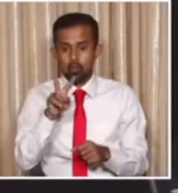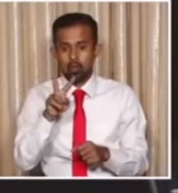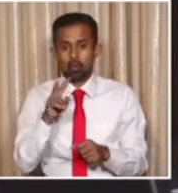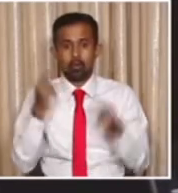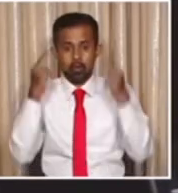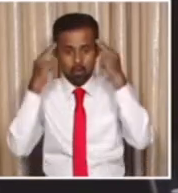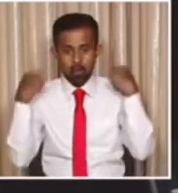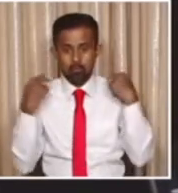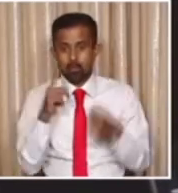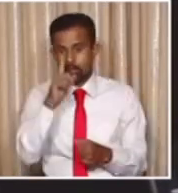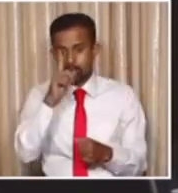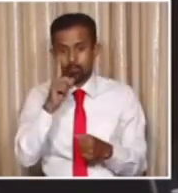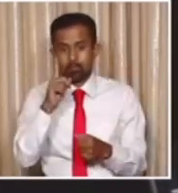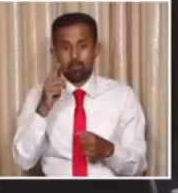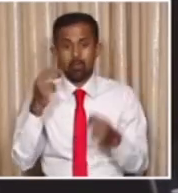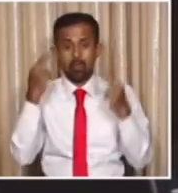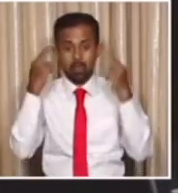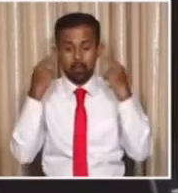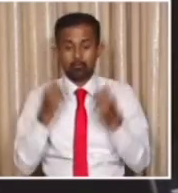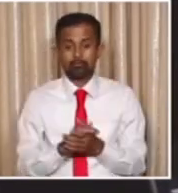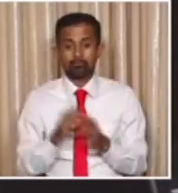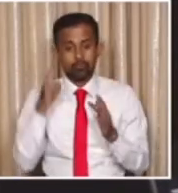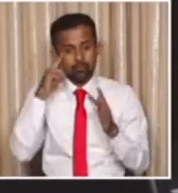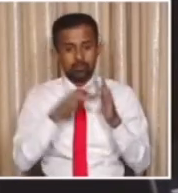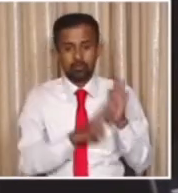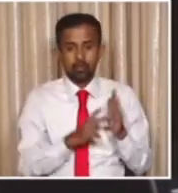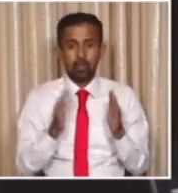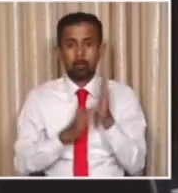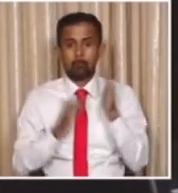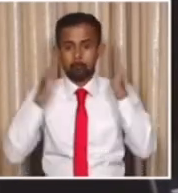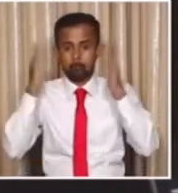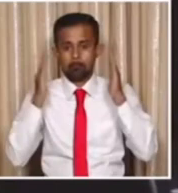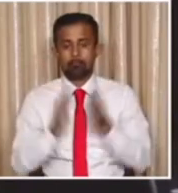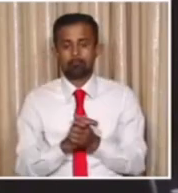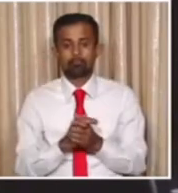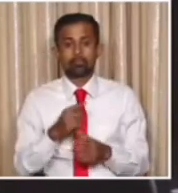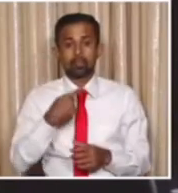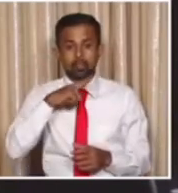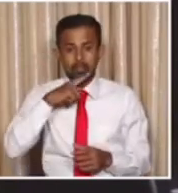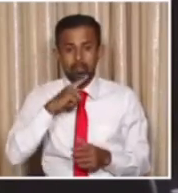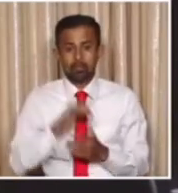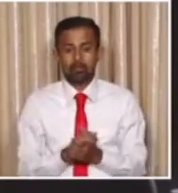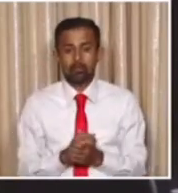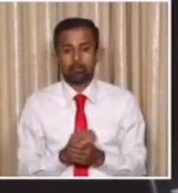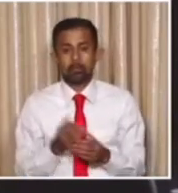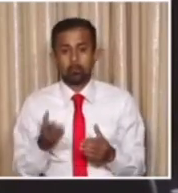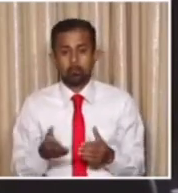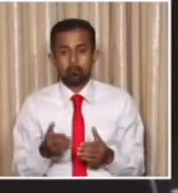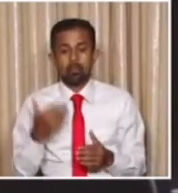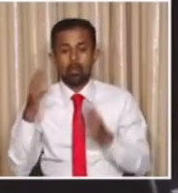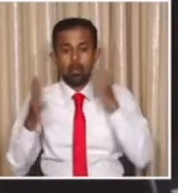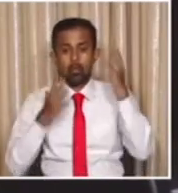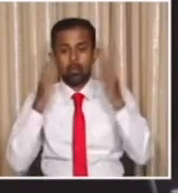සෞදි අරාබියේ එක්කෙනෙක් අරාබිය තව එකක් ඉන්දුනීසියාව මැලේසියාව තායිලන්තය මේ මේ මේක තමයි අද